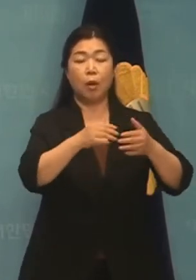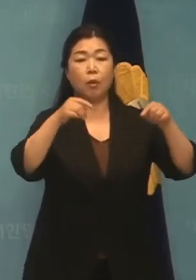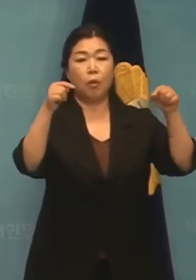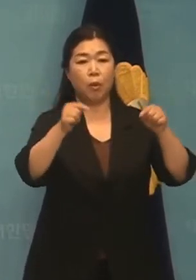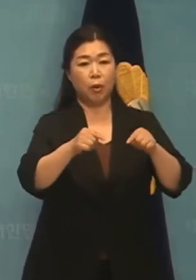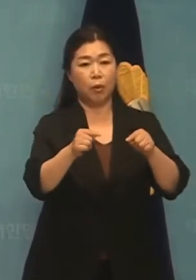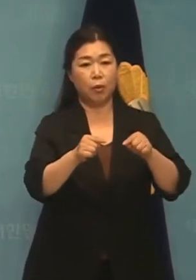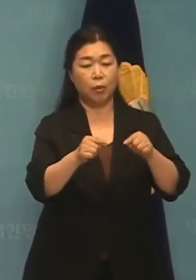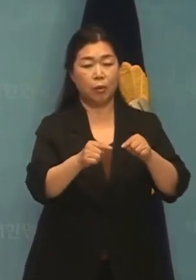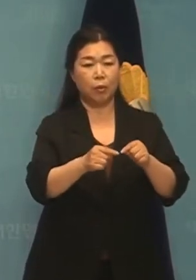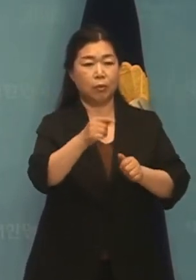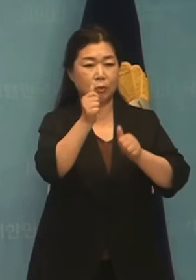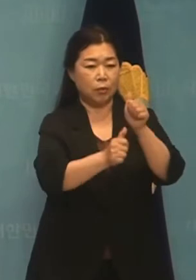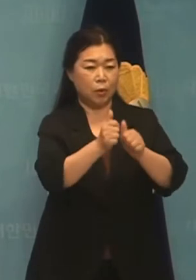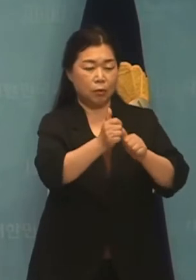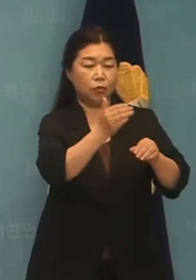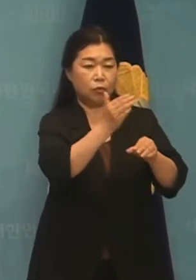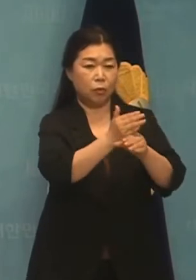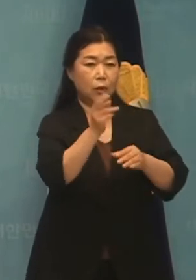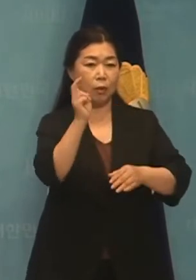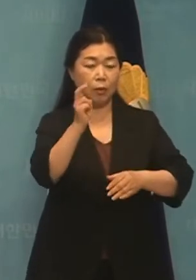외교적 시험대에 올랐습니다.